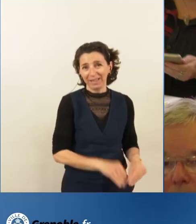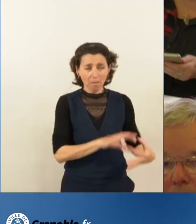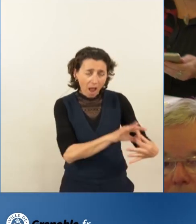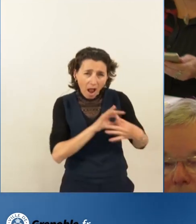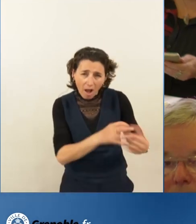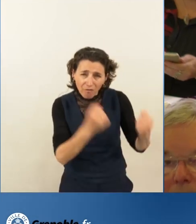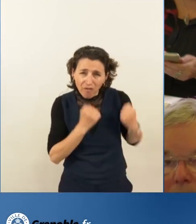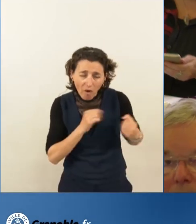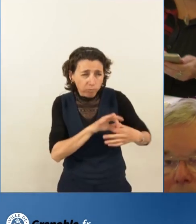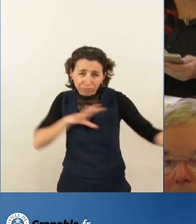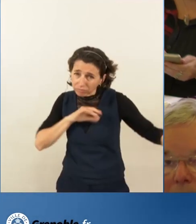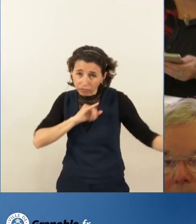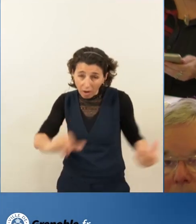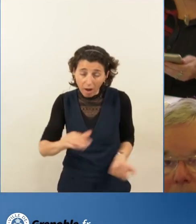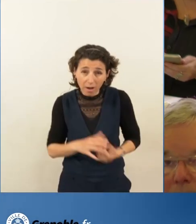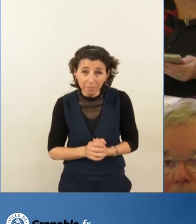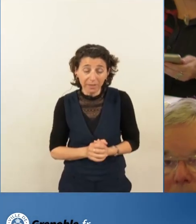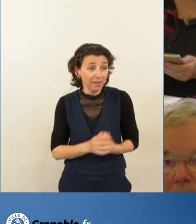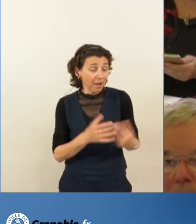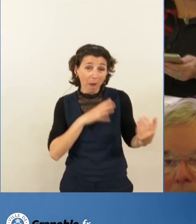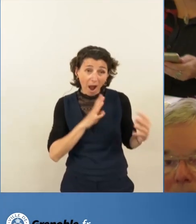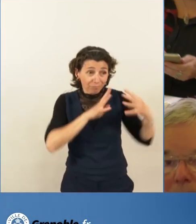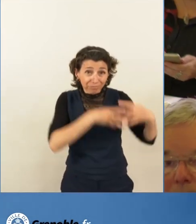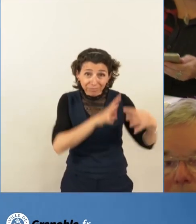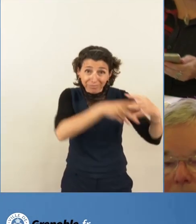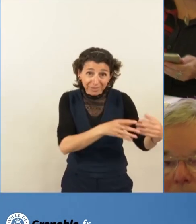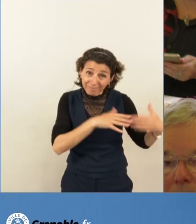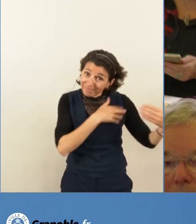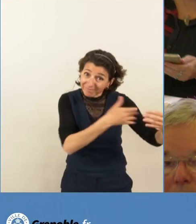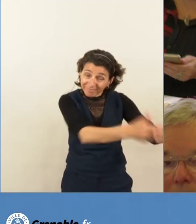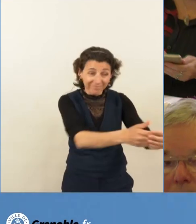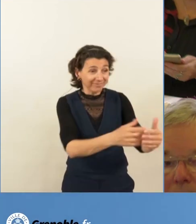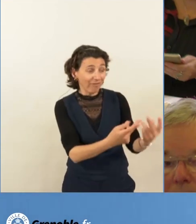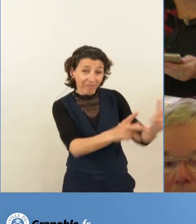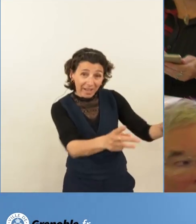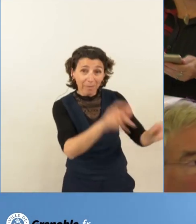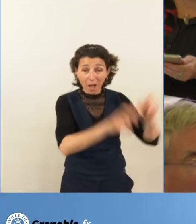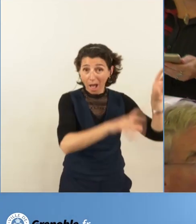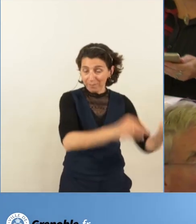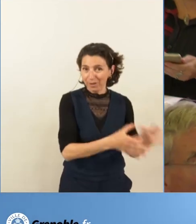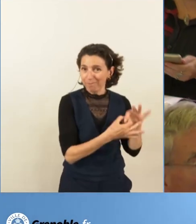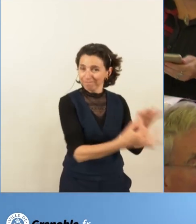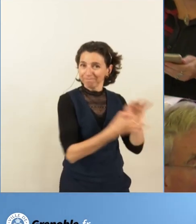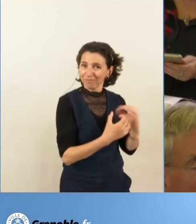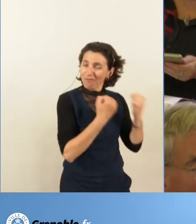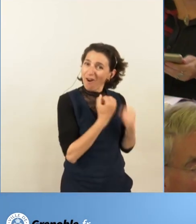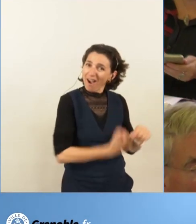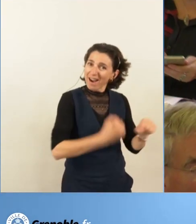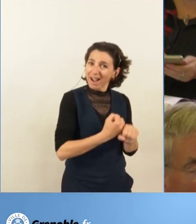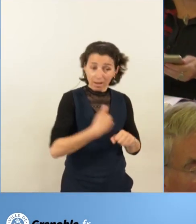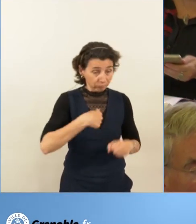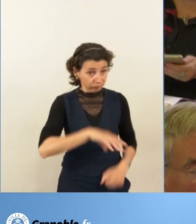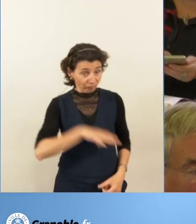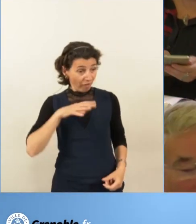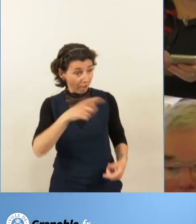ville et ses habitants nous avons la passion Grenoble que les Grenoblois puissent être fiers de leur ville et notre seul objectif oui Grenoble c'est notre ville